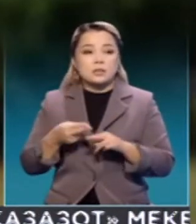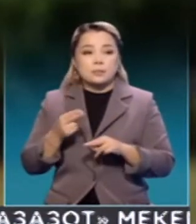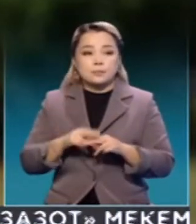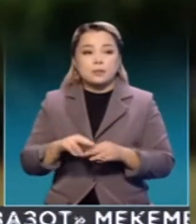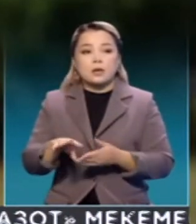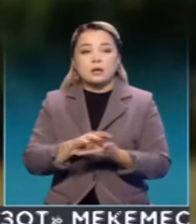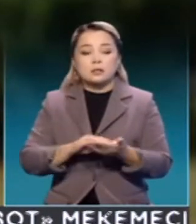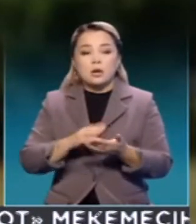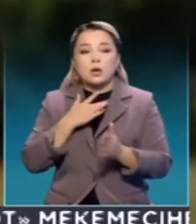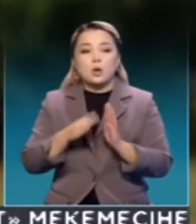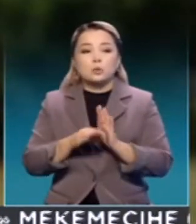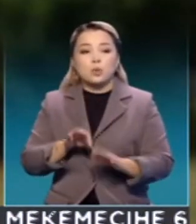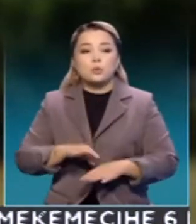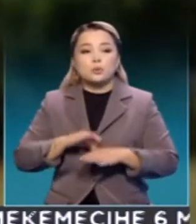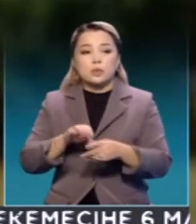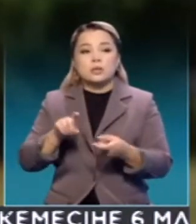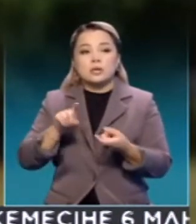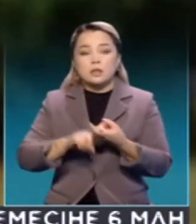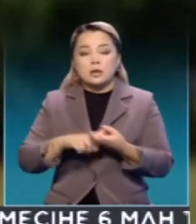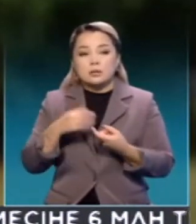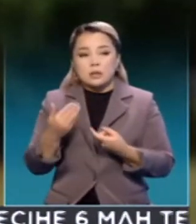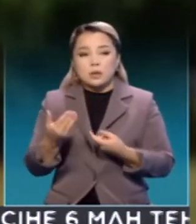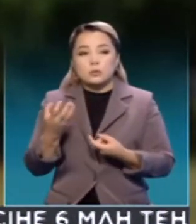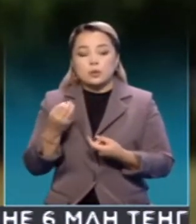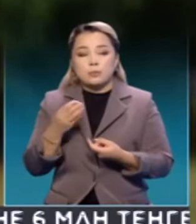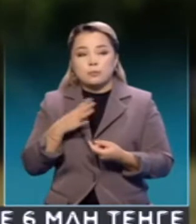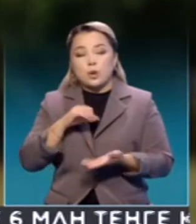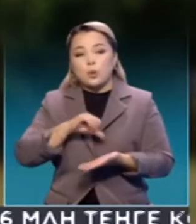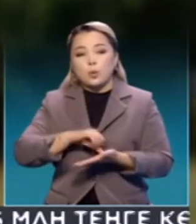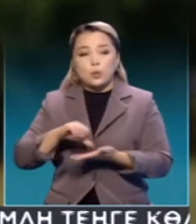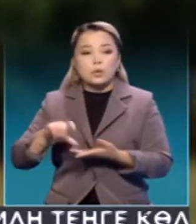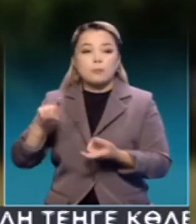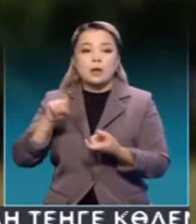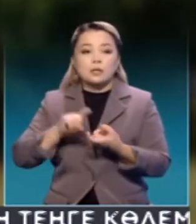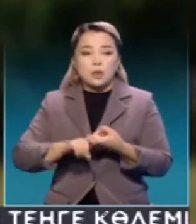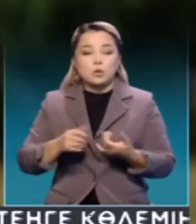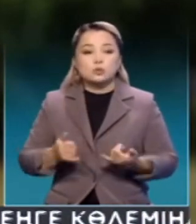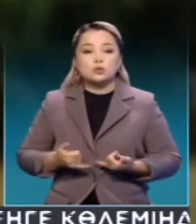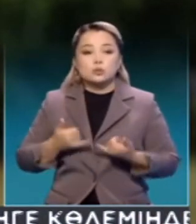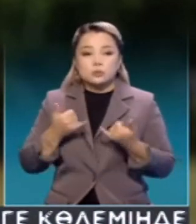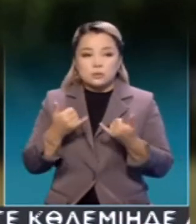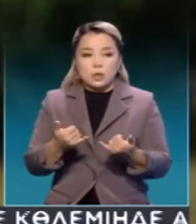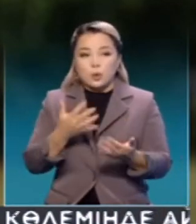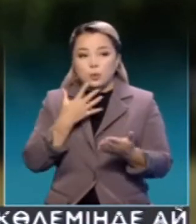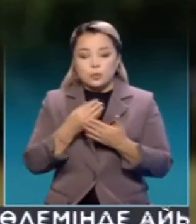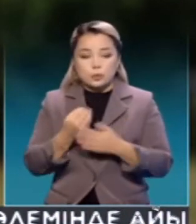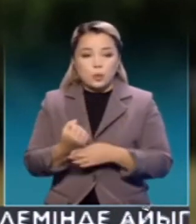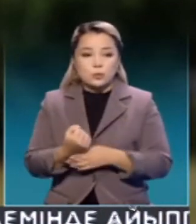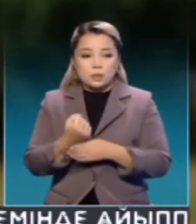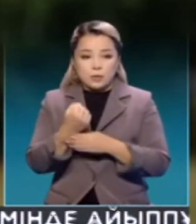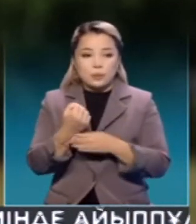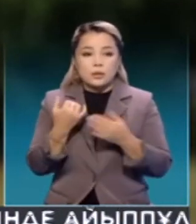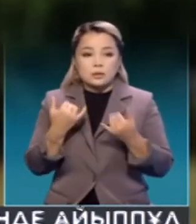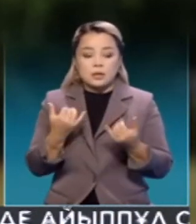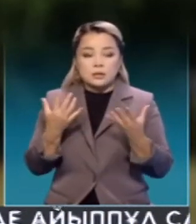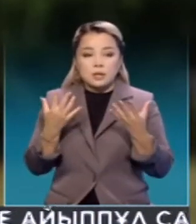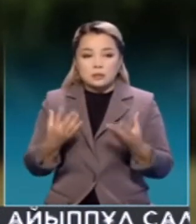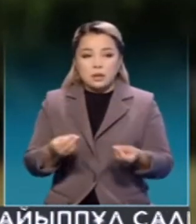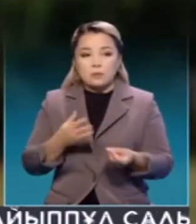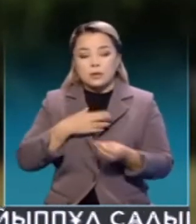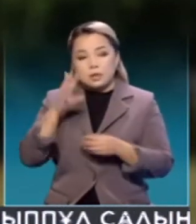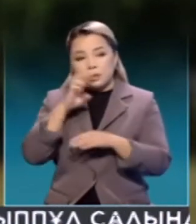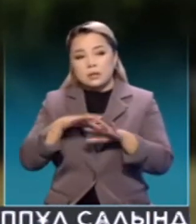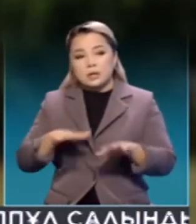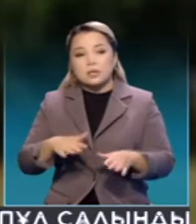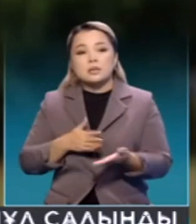Президенттің қайта сайлау өткізу жөнінде сонымен қатар өкілеттілігіне байланысты ұсынысын өзім қолдаймын. Өйткені қазіргі таңда